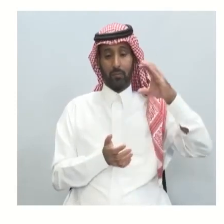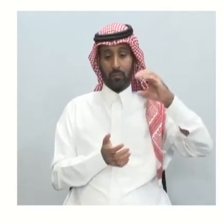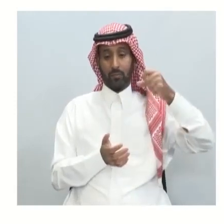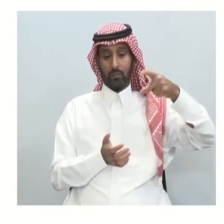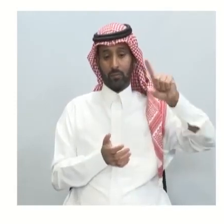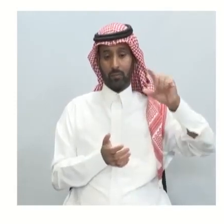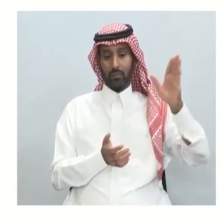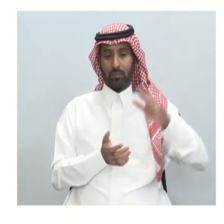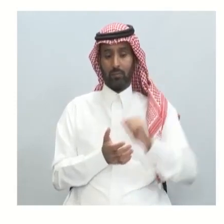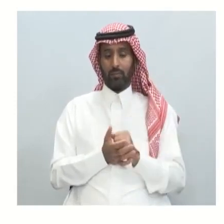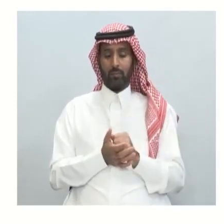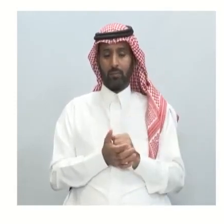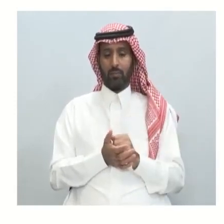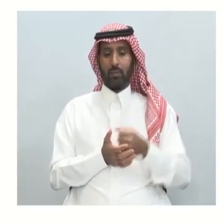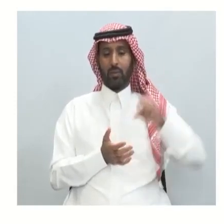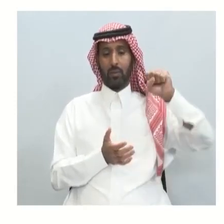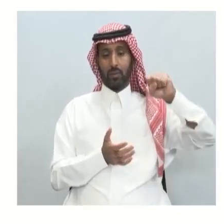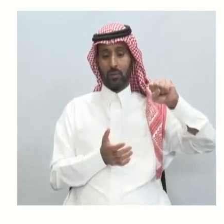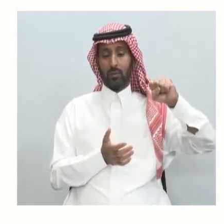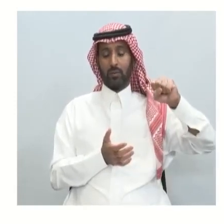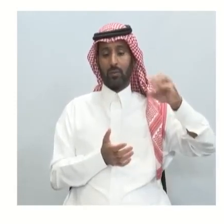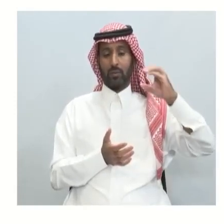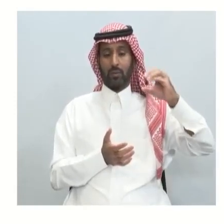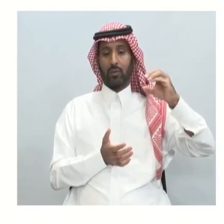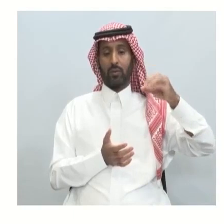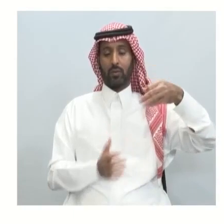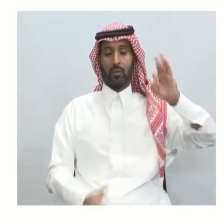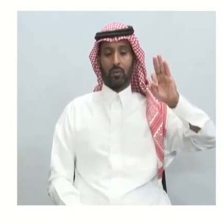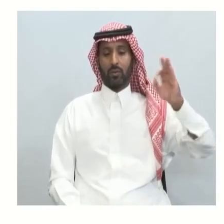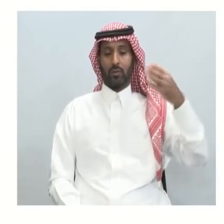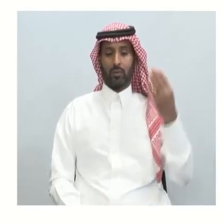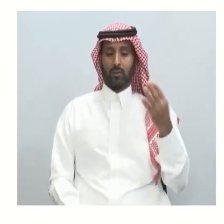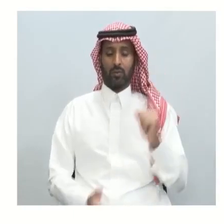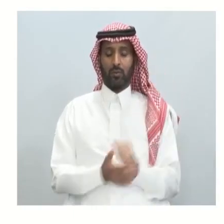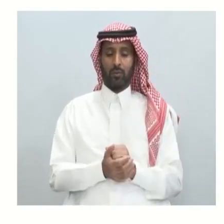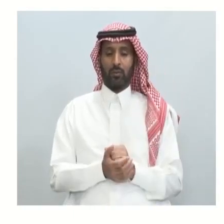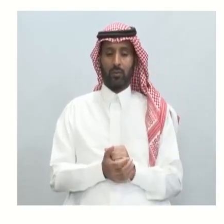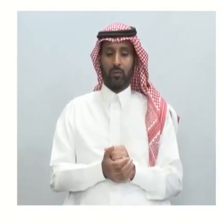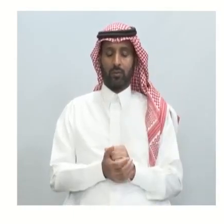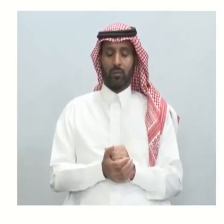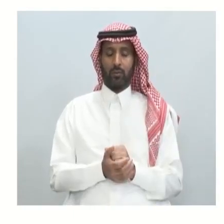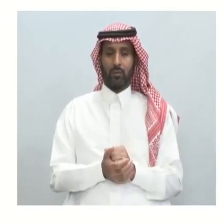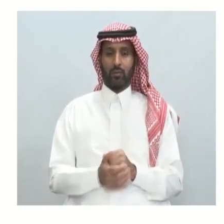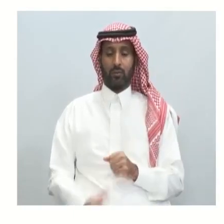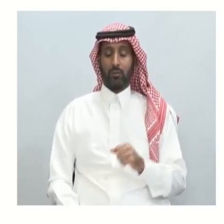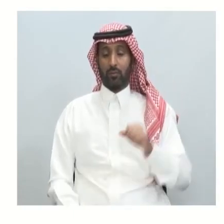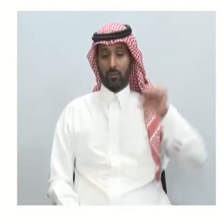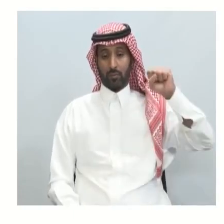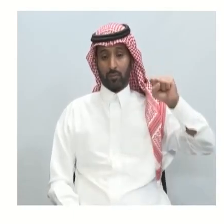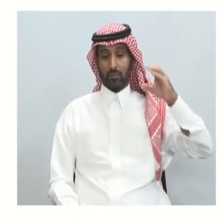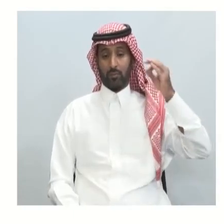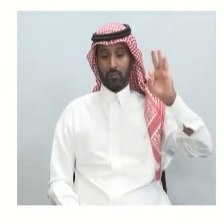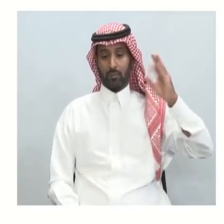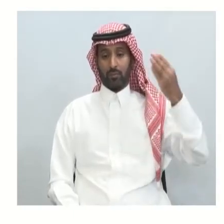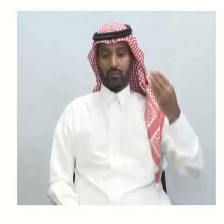السي اف 4 لاحظ معي فلوريد الكربون غير قطبي